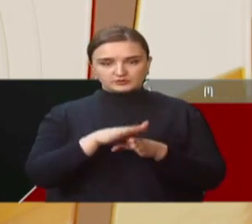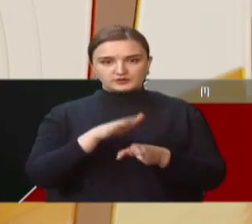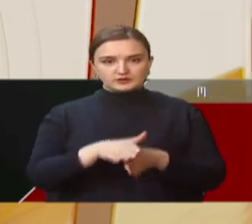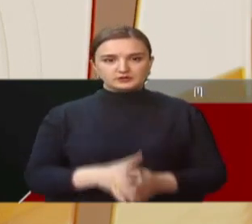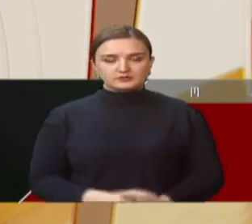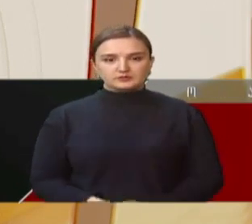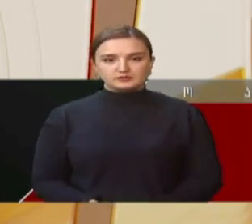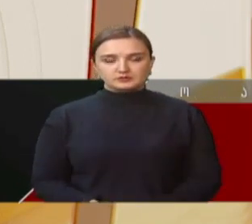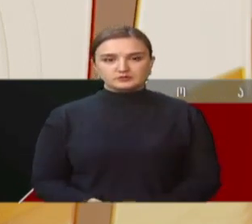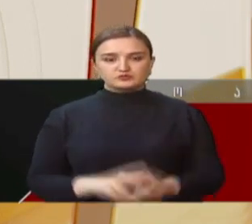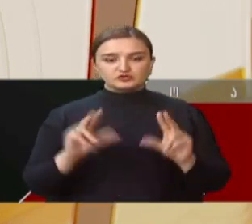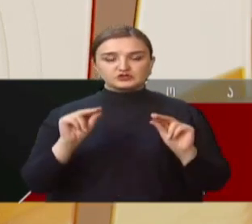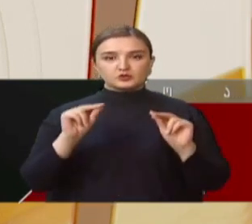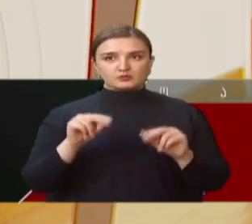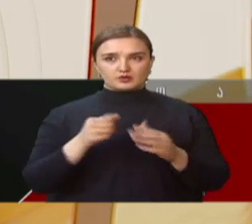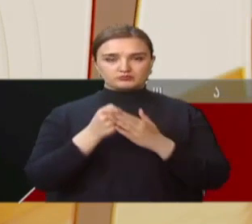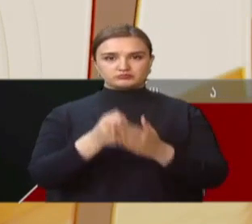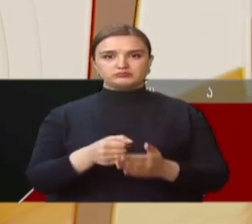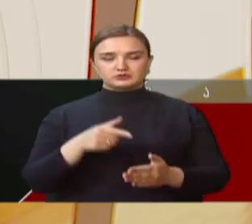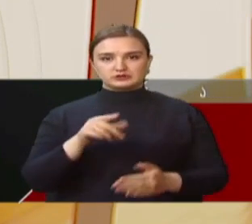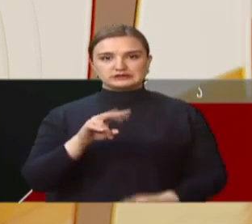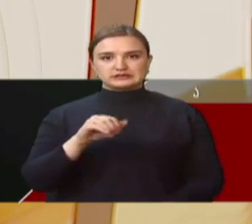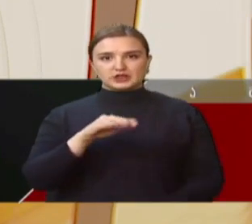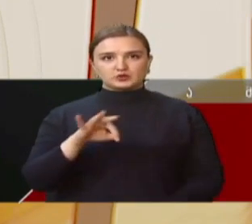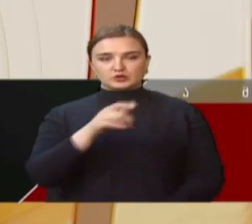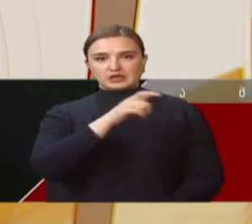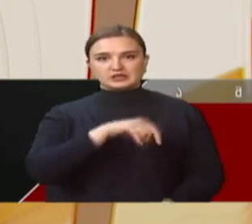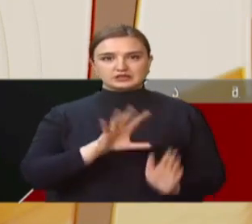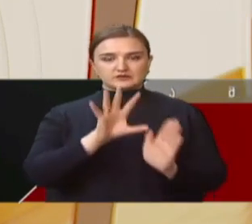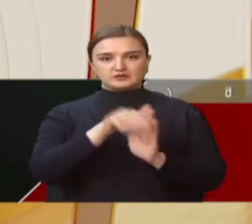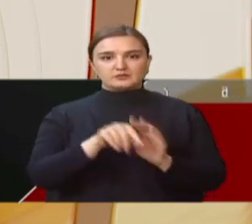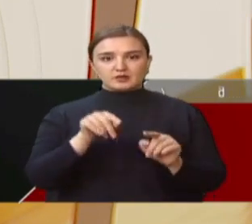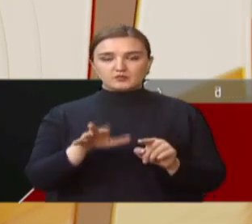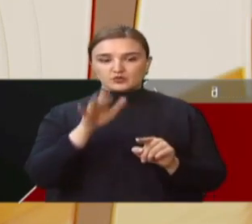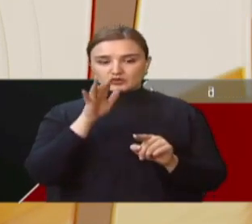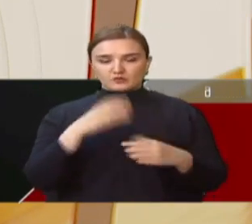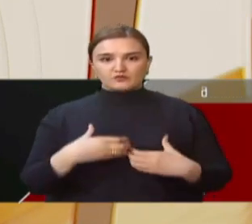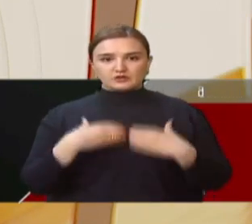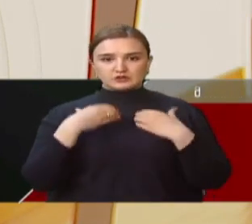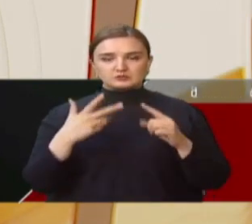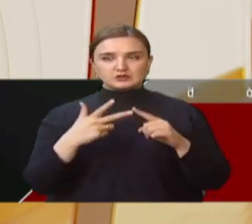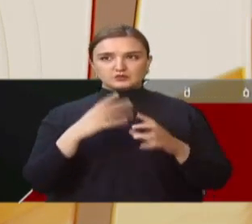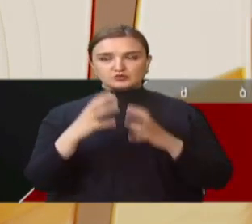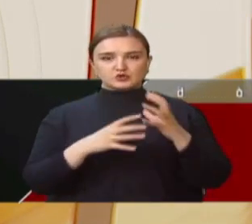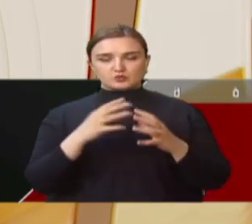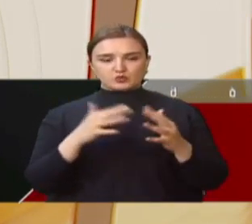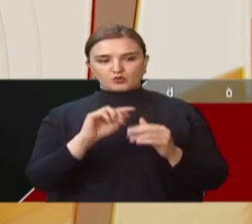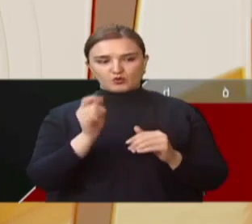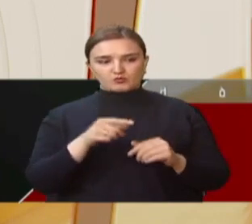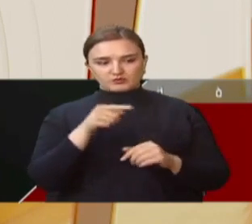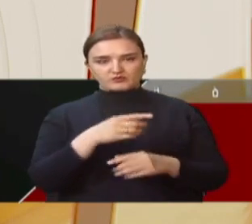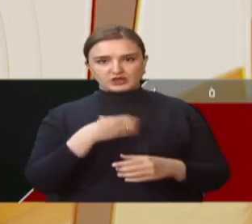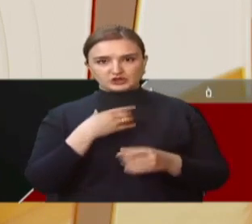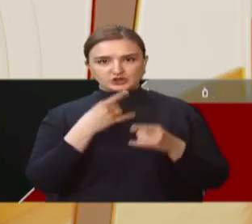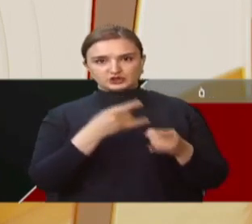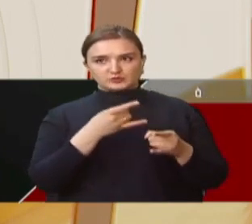უსაფრთხოება მშვიდობა მოუტანოს ქვეყანას ევროკავშირში და ნატოში გაწევრიანებას გულისხმობ. ამ დროს ვაშინებთ მესამე მსოფლიო ომით და ბირთვული სახელმწიფოა თურმე